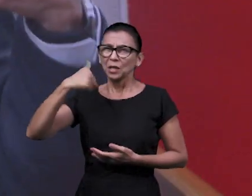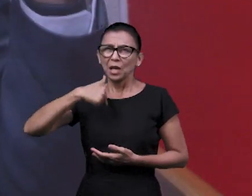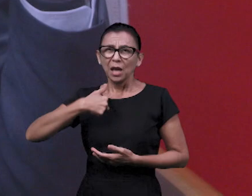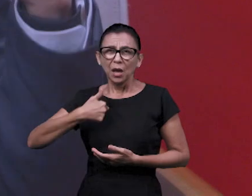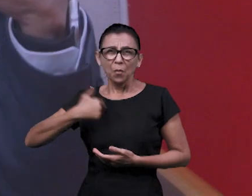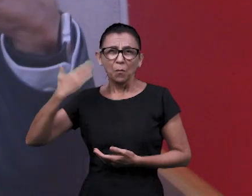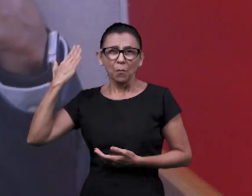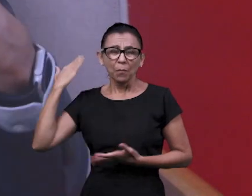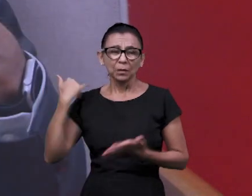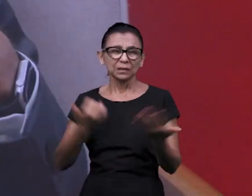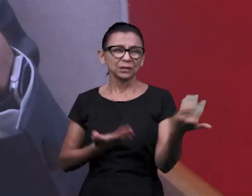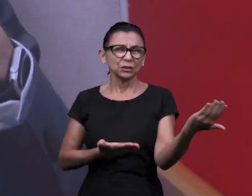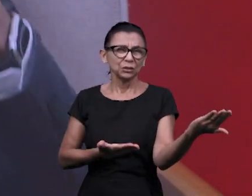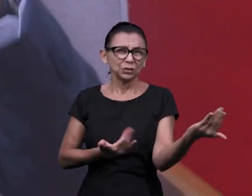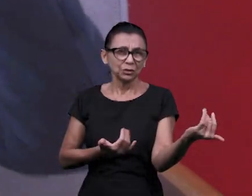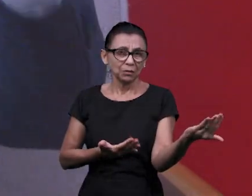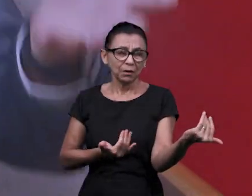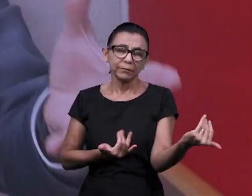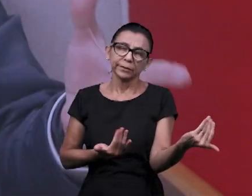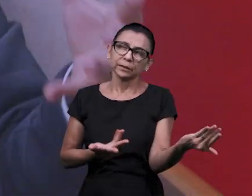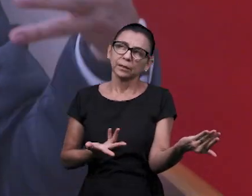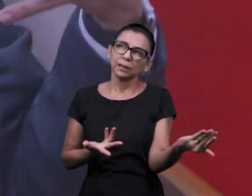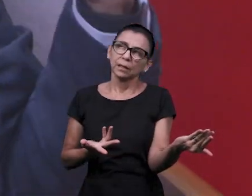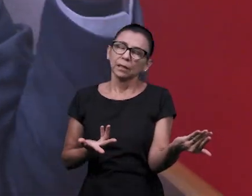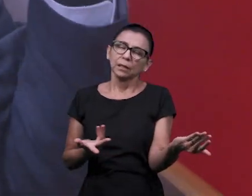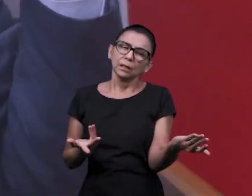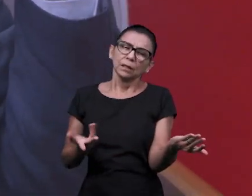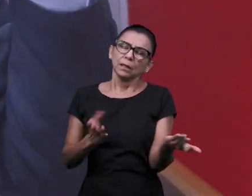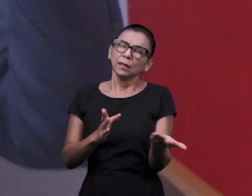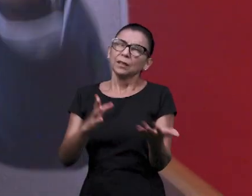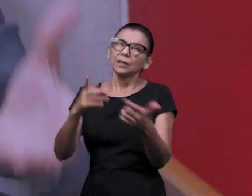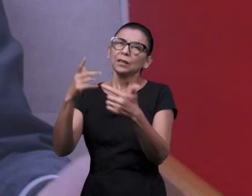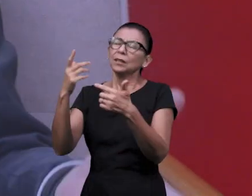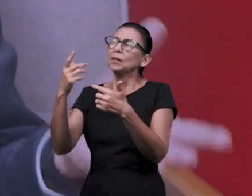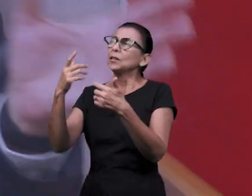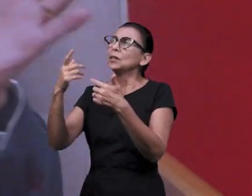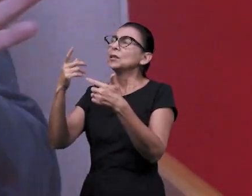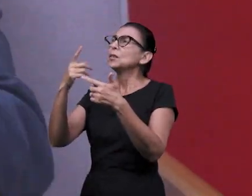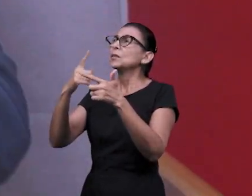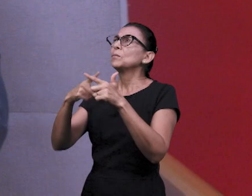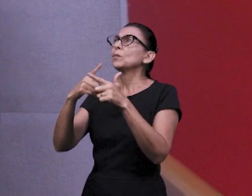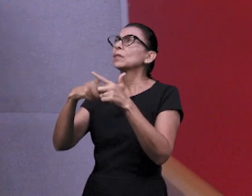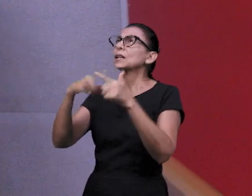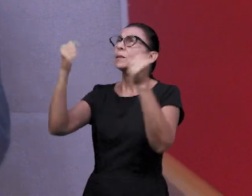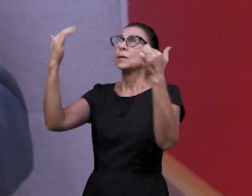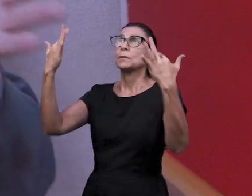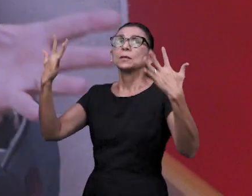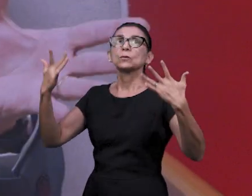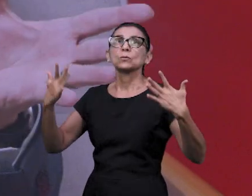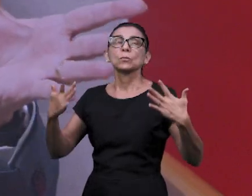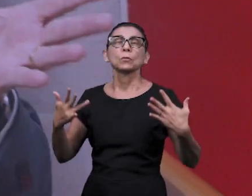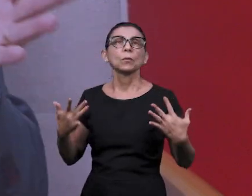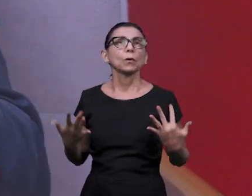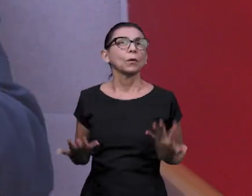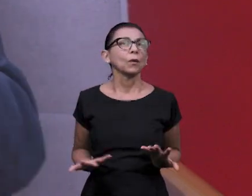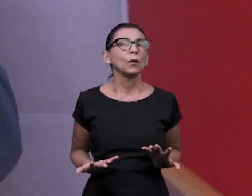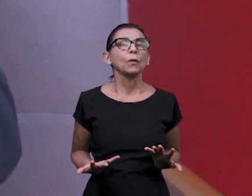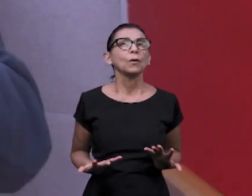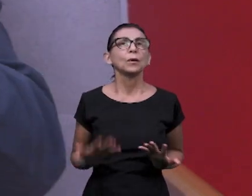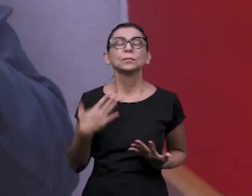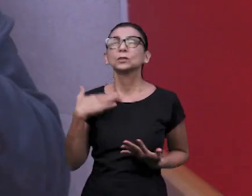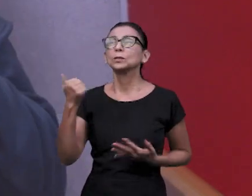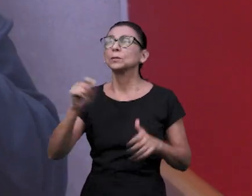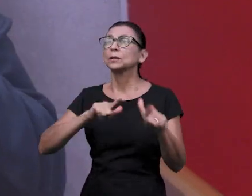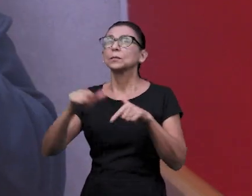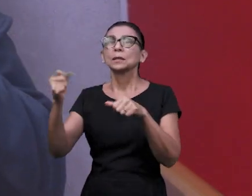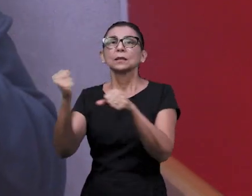m'a appelé encore jeune. Pourquoi il m'a choisi? Pourquoi il a ouvert des